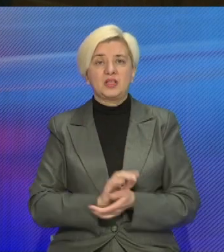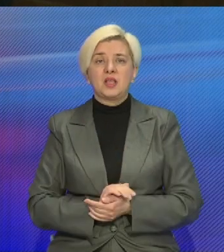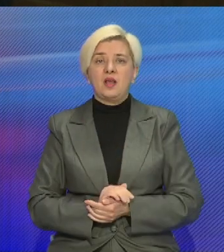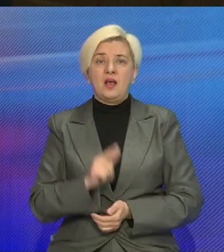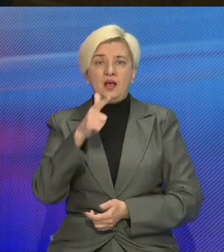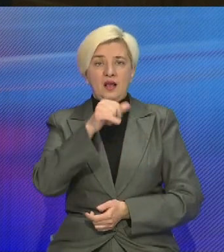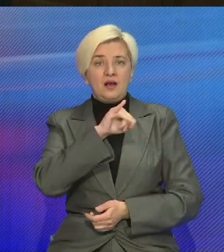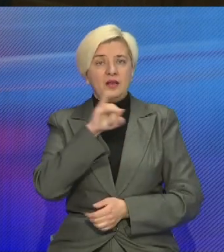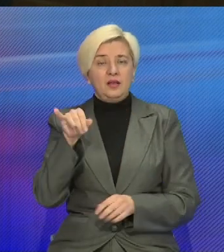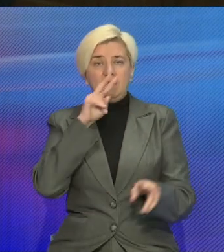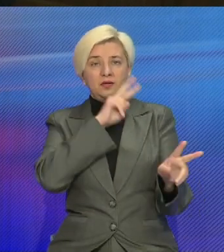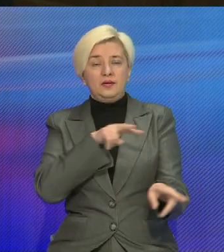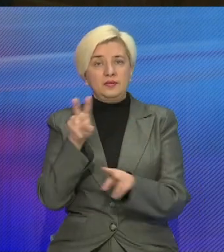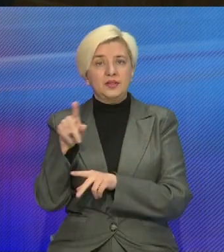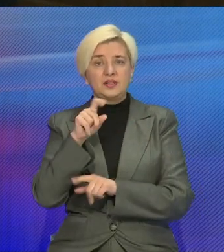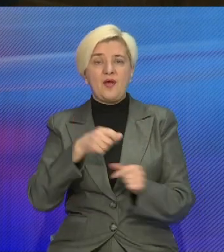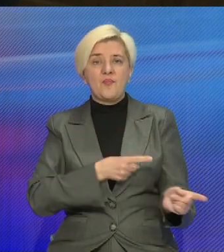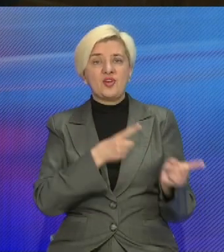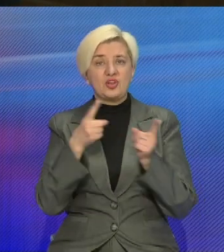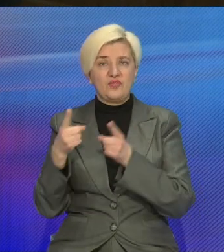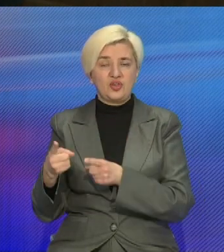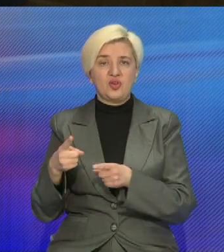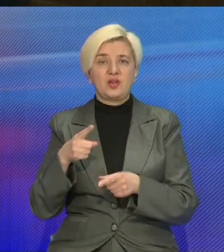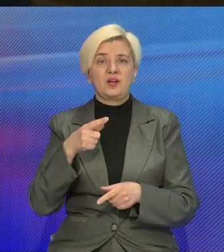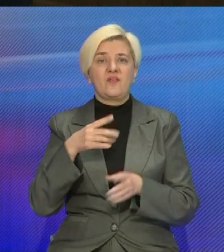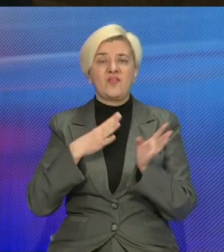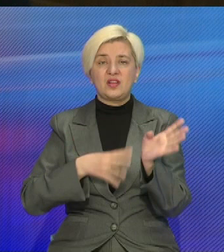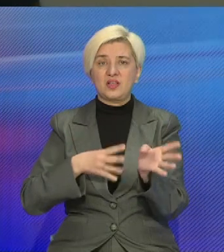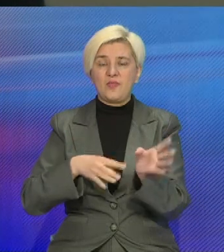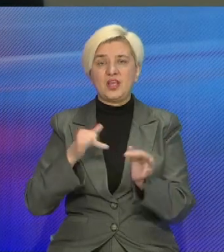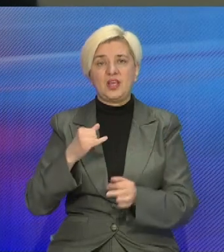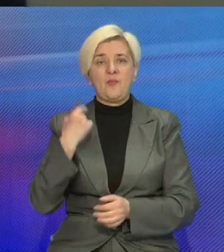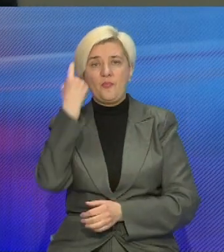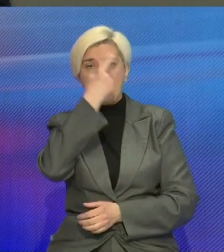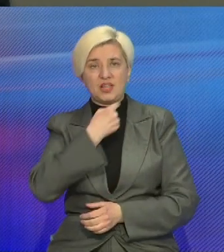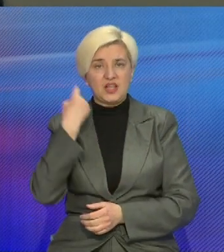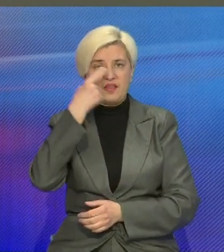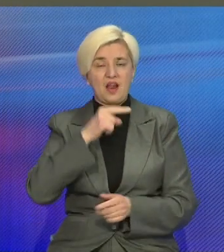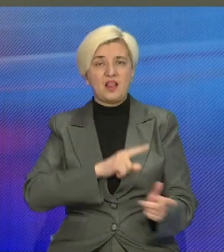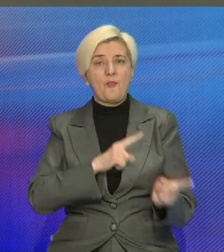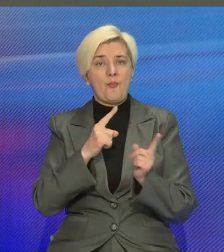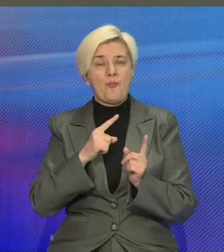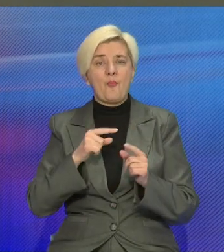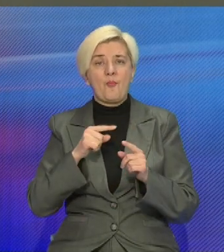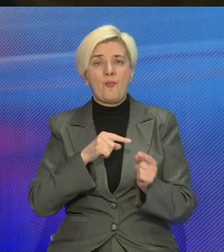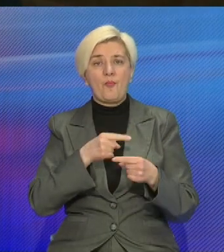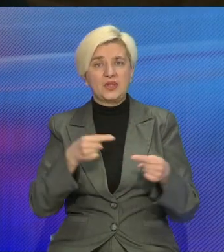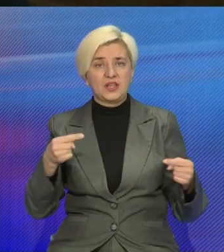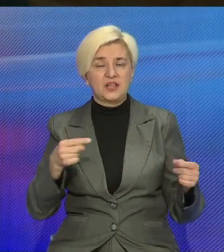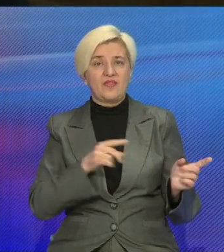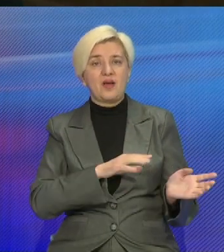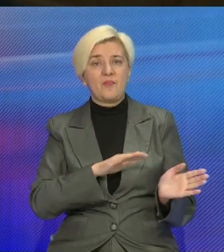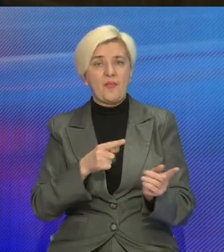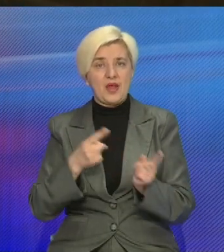за передвижением велосипедистов и лиц, передвигающихся на средствах персональной мобильности. Также осуществлялись дежурства вблизи